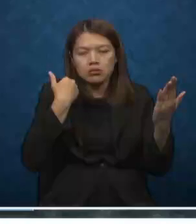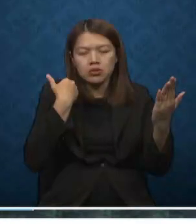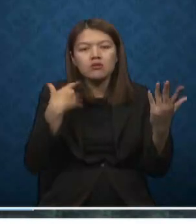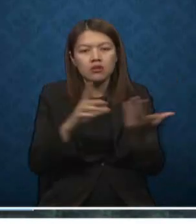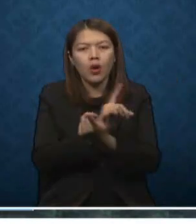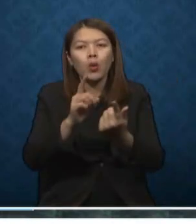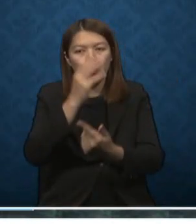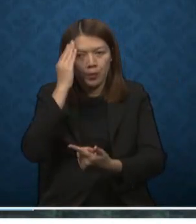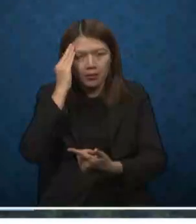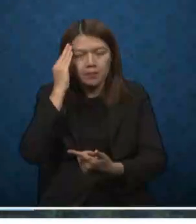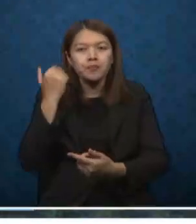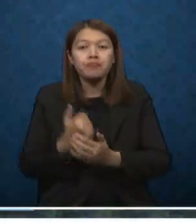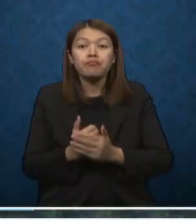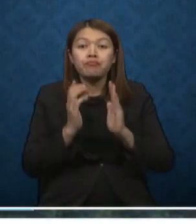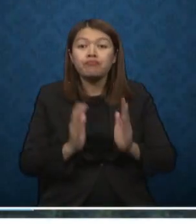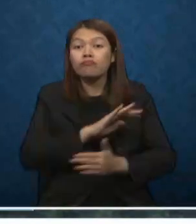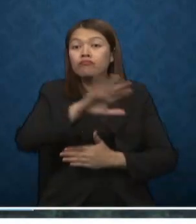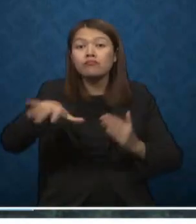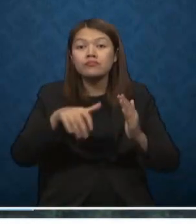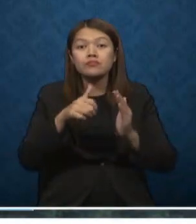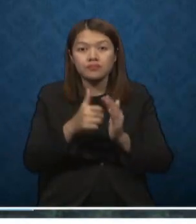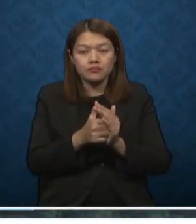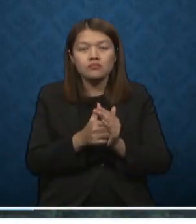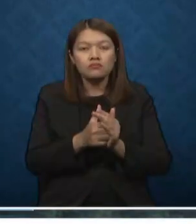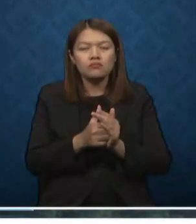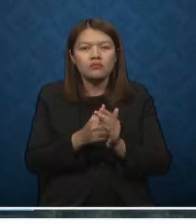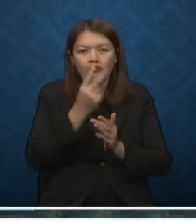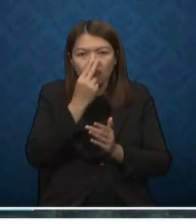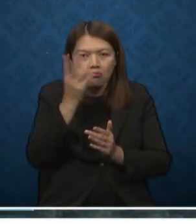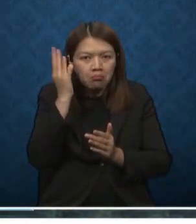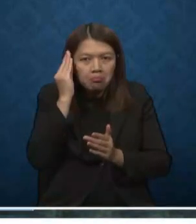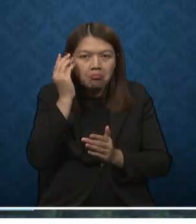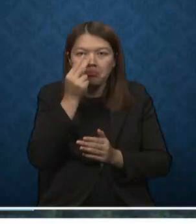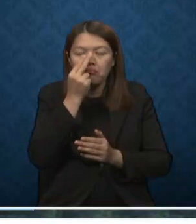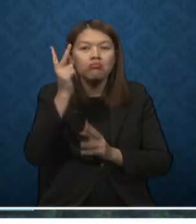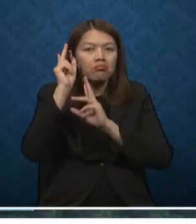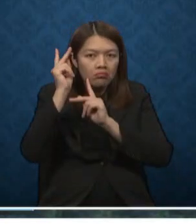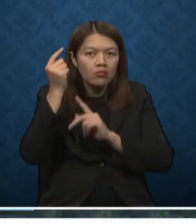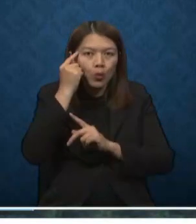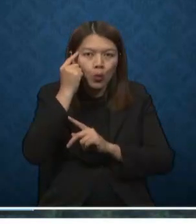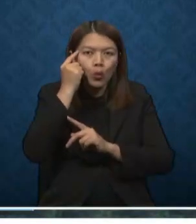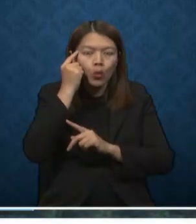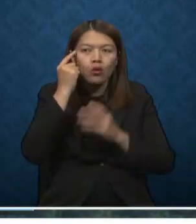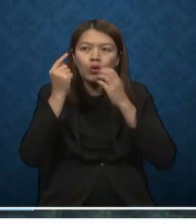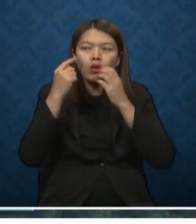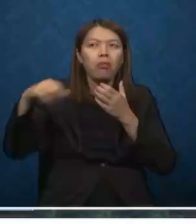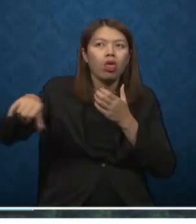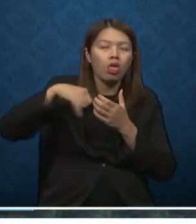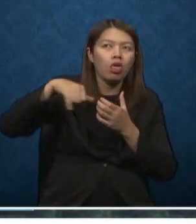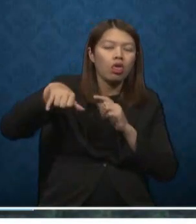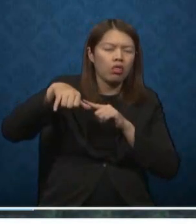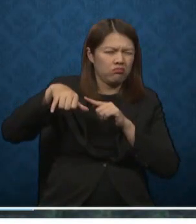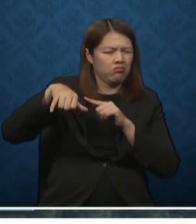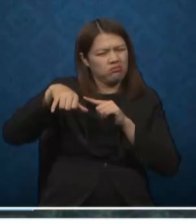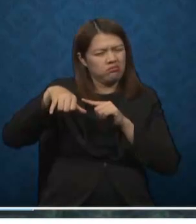คมพวกเราทุกคนเกือบทุกคนก็คงจะมีโอกาสสัมผัสนะครับว่ามีโทรศัพท์เข้ามามีอะไรเข้ามาบอก